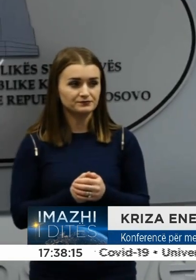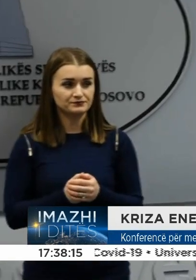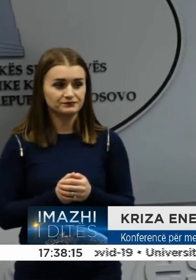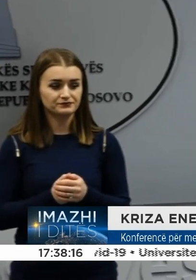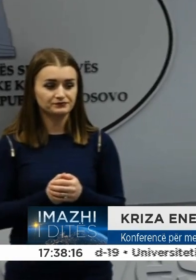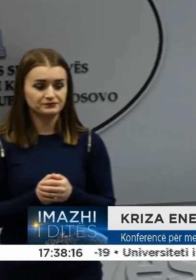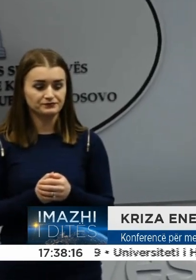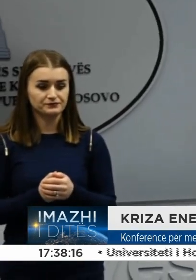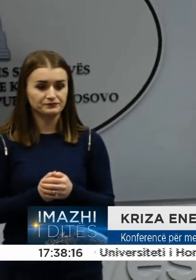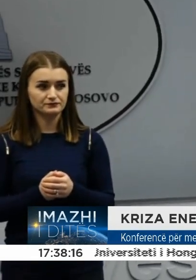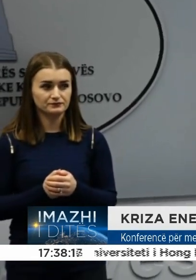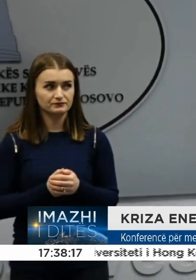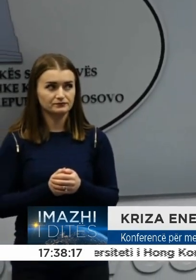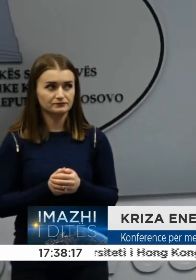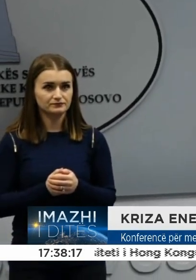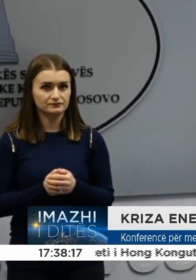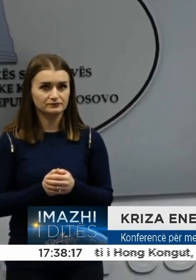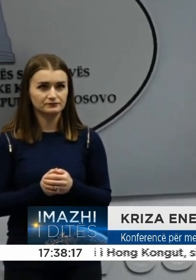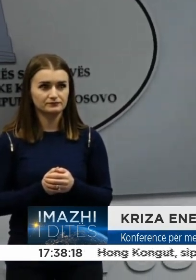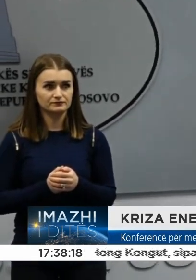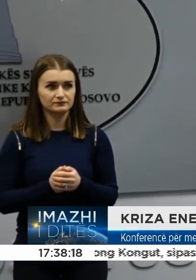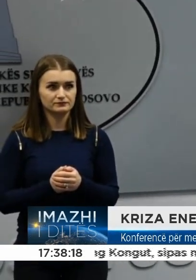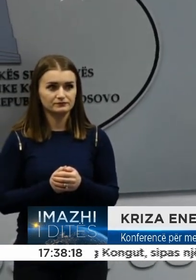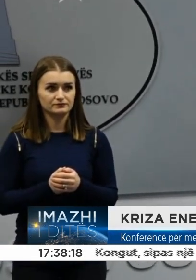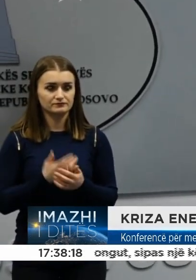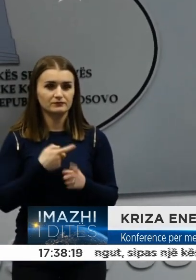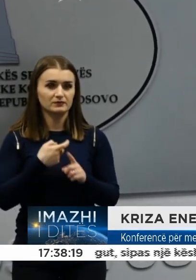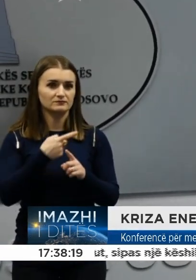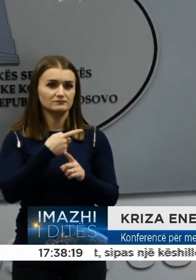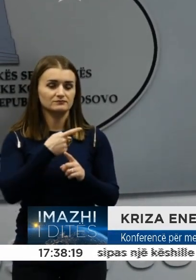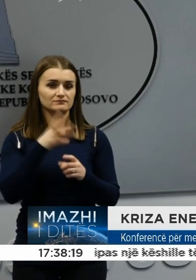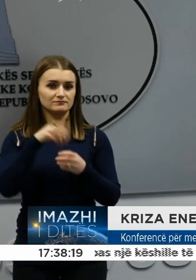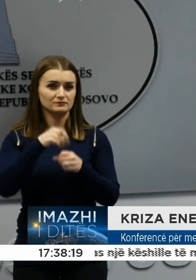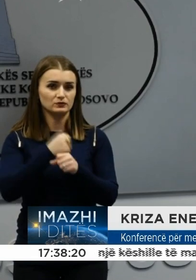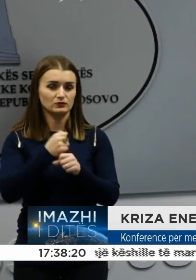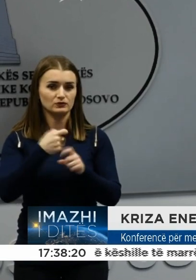zotri Kadri Kadriut nga Kosti,